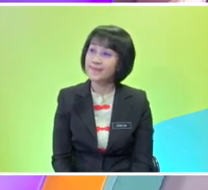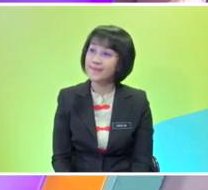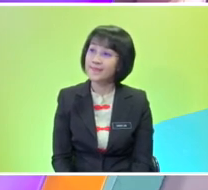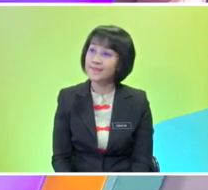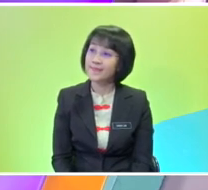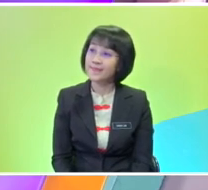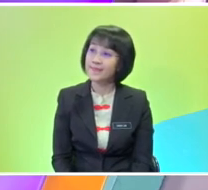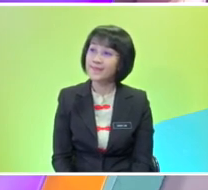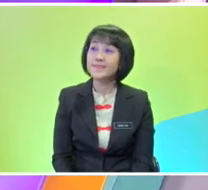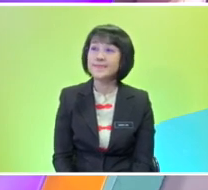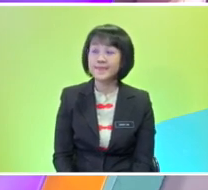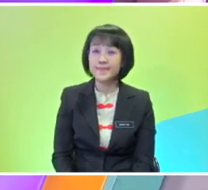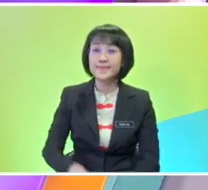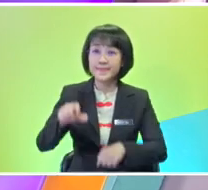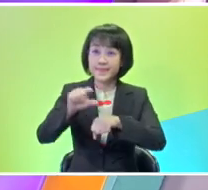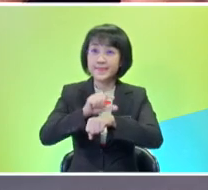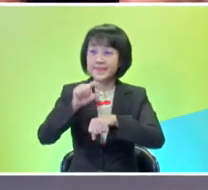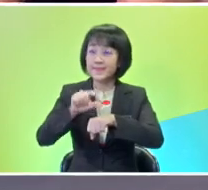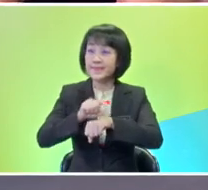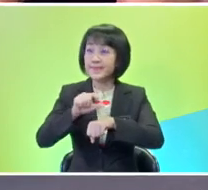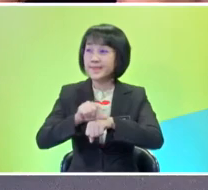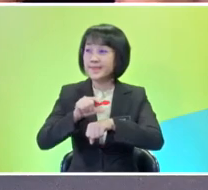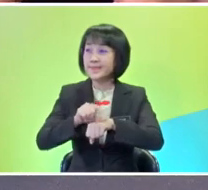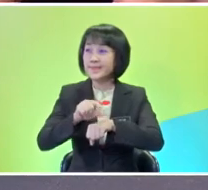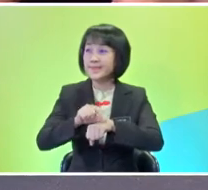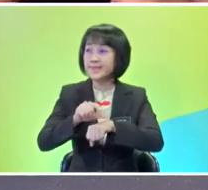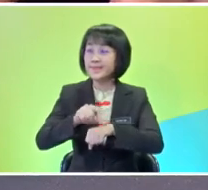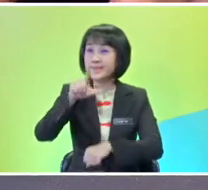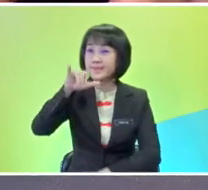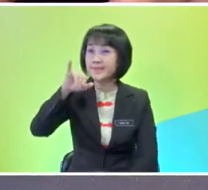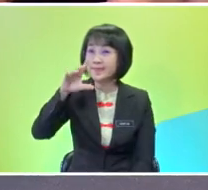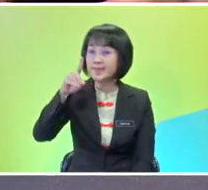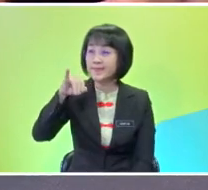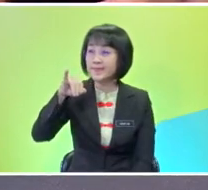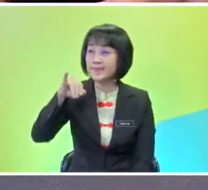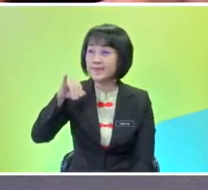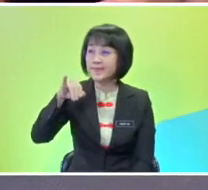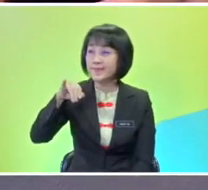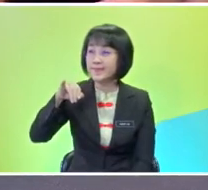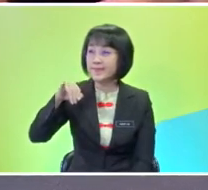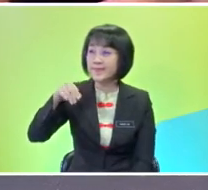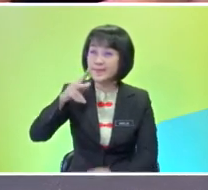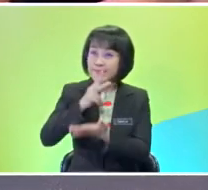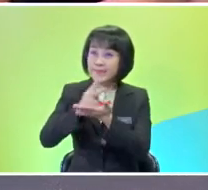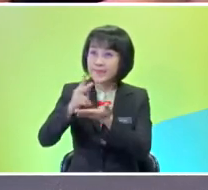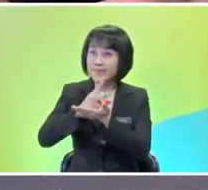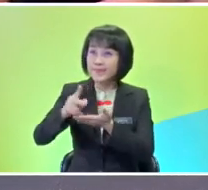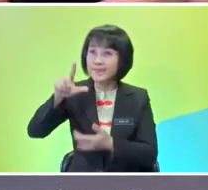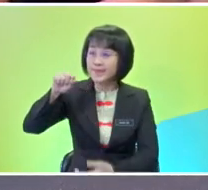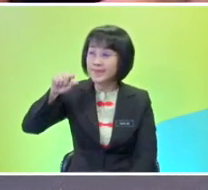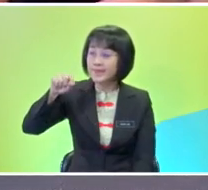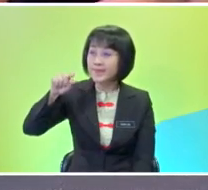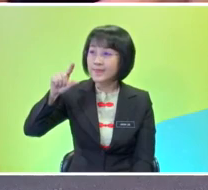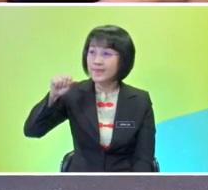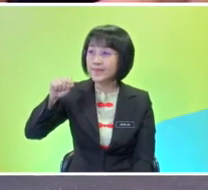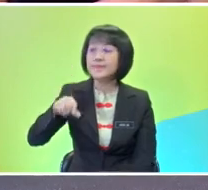kayu ataupun alat yang kita boleh pindahkan ke lukisan kita mulai satu warna